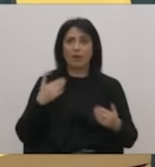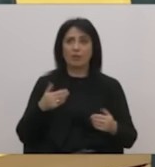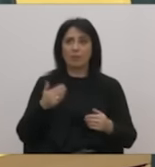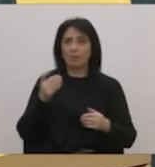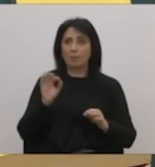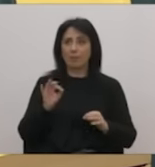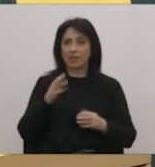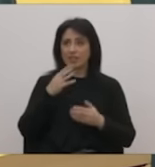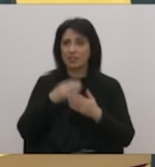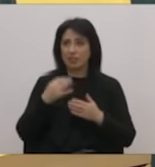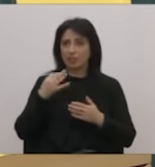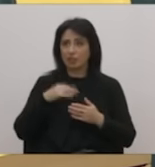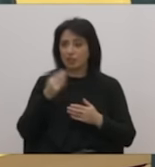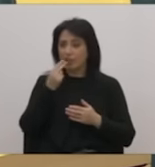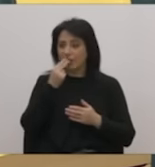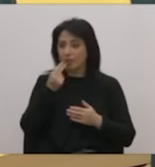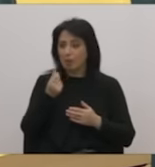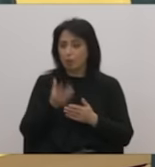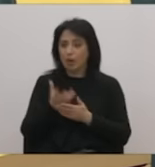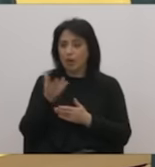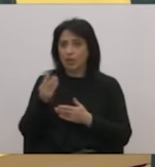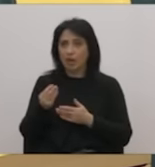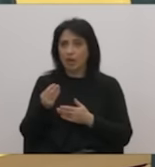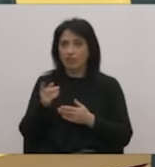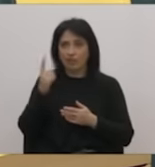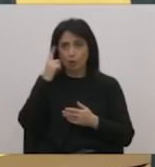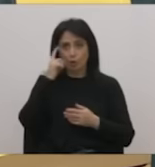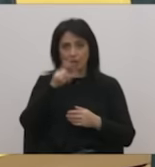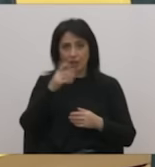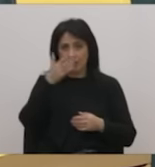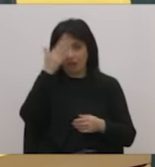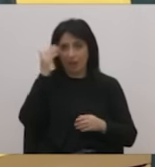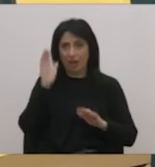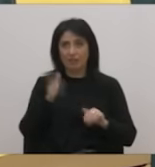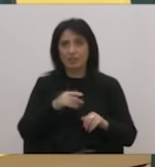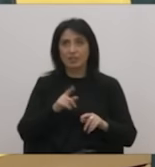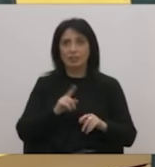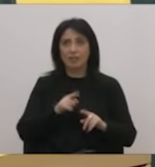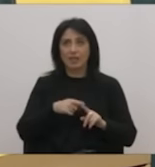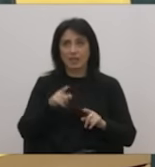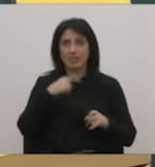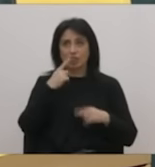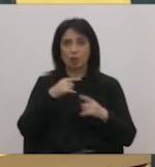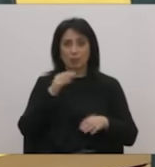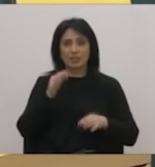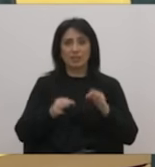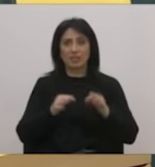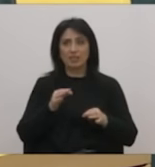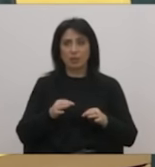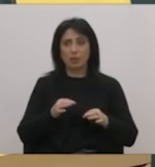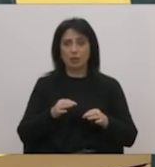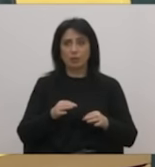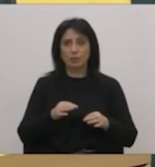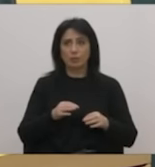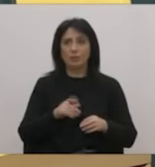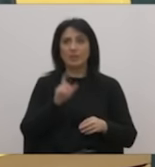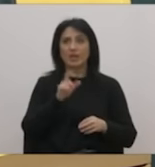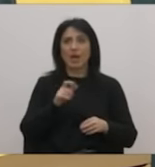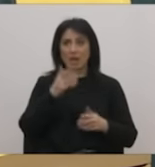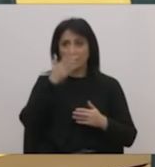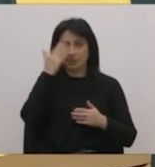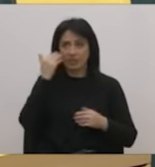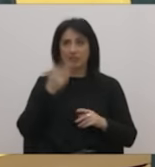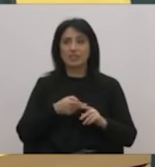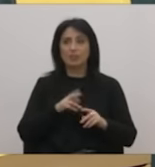მართლა საკუთარი შვილის ყვების ფული გადაიხადოს. Თქვენ გონიათ ხალხი დაივიწყებს იმას, სანდრო საუბრობთ აქ სასამართლოს. Ხალხი